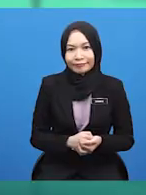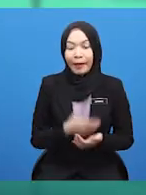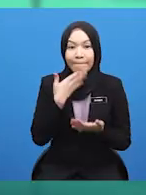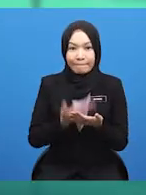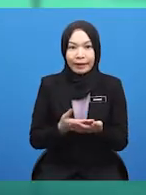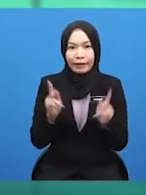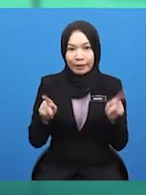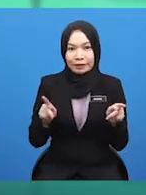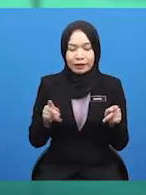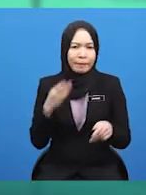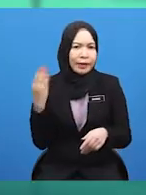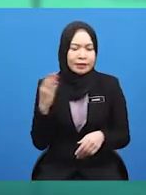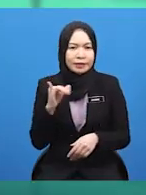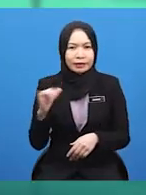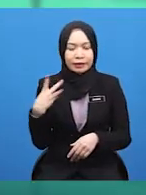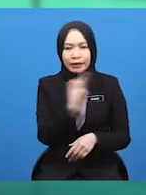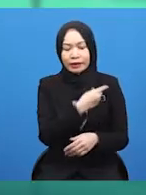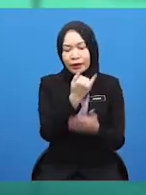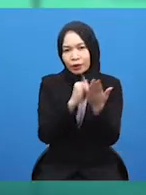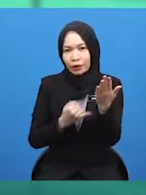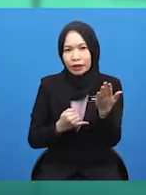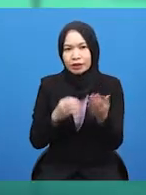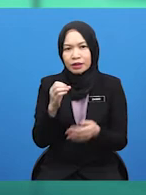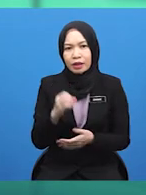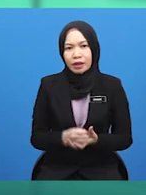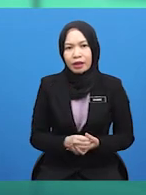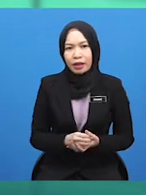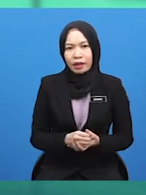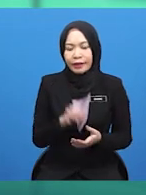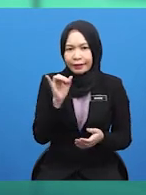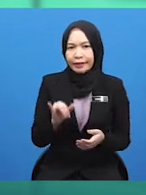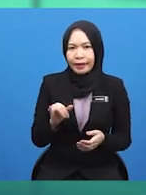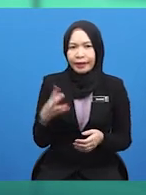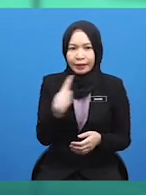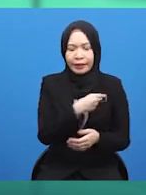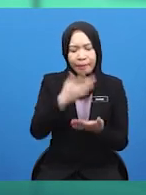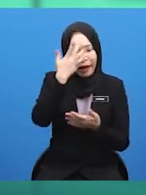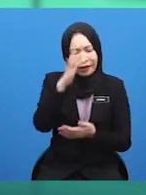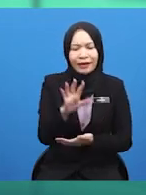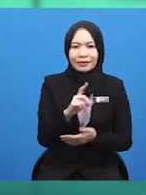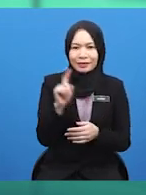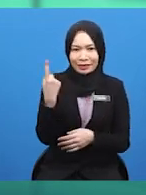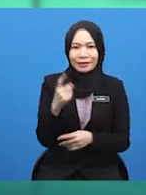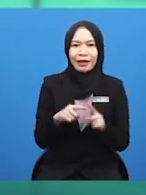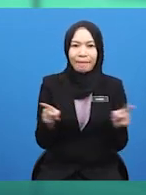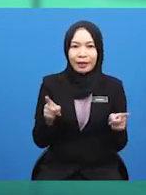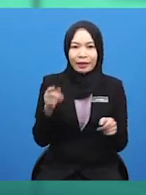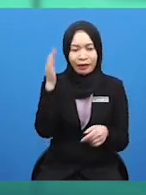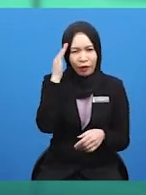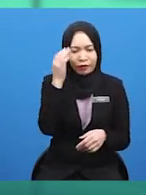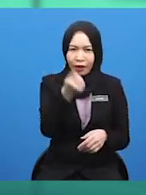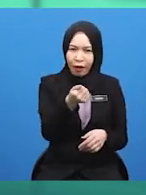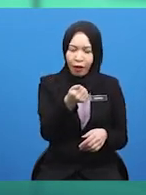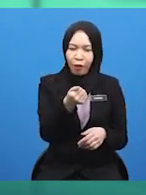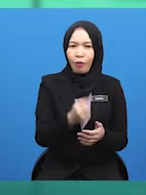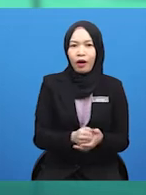Baiklah pelajar, biasanya kita melukis objek yang kita gemari sahaja. Namun, tahukah anda bahawa lukisan